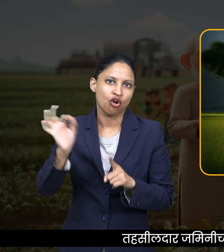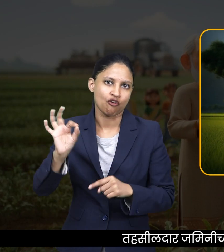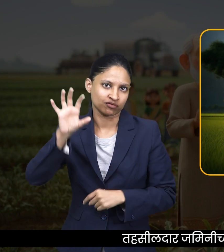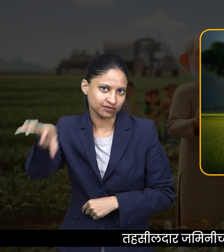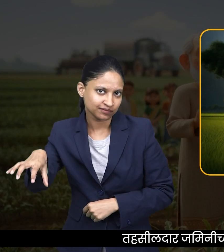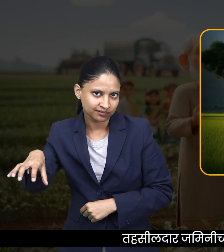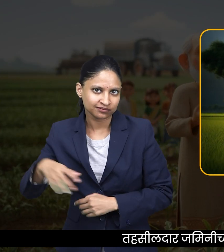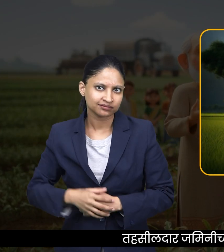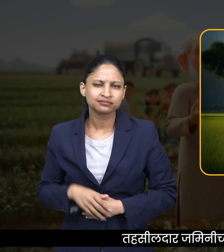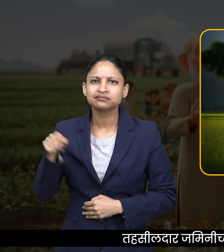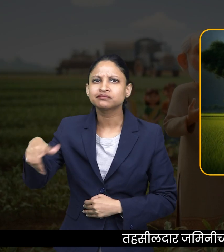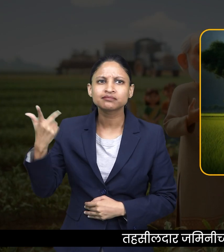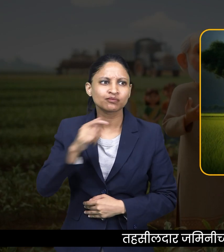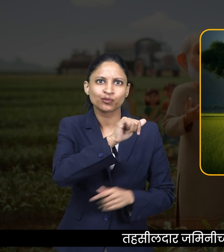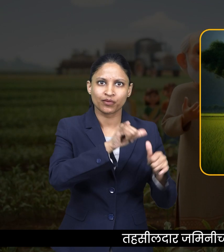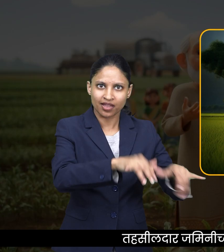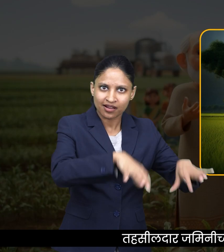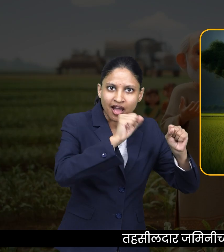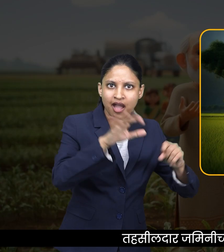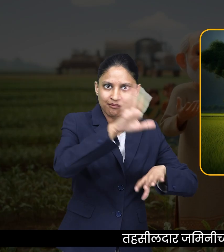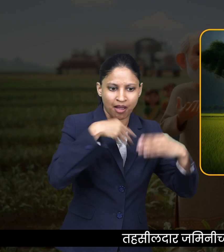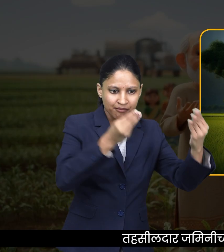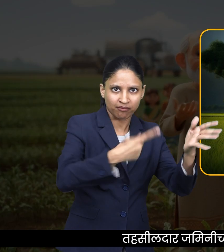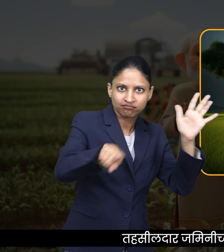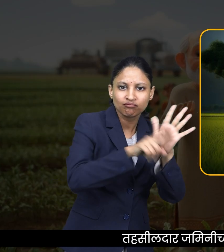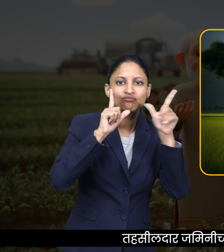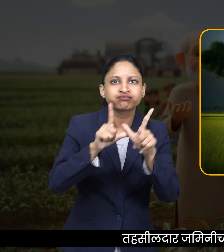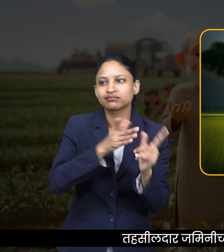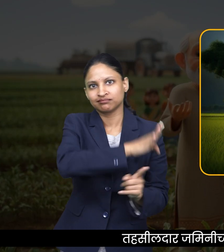तहसीलदार जमिनीच्या नोंदी आणि कागदपत्रे देतात.